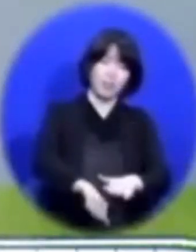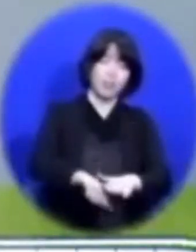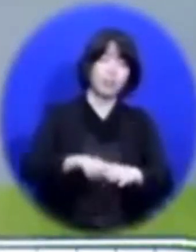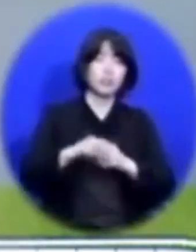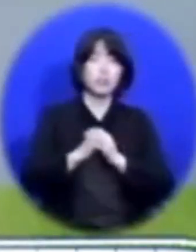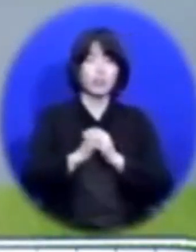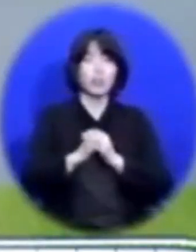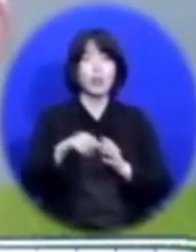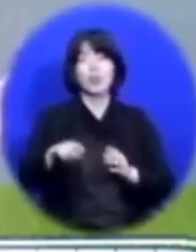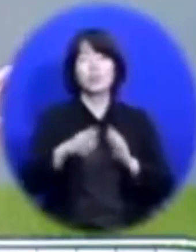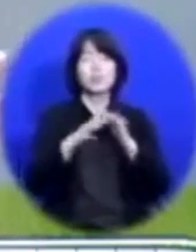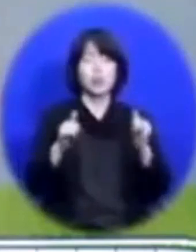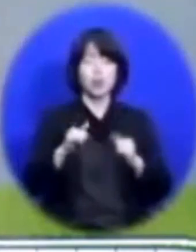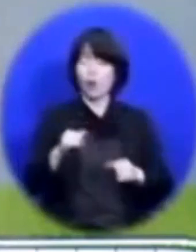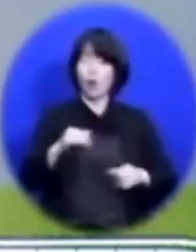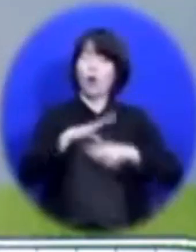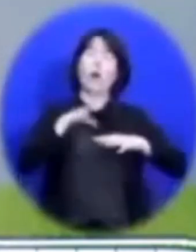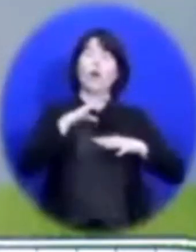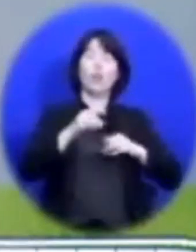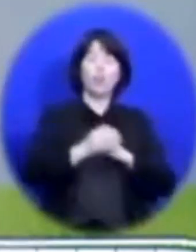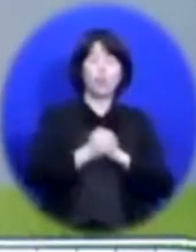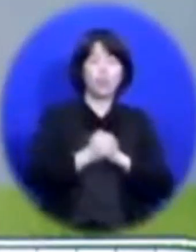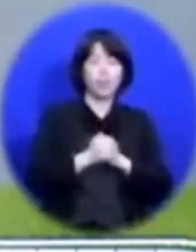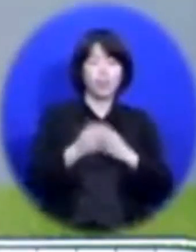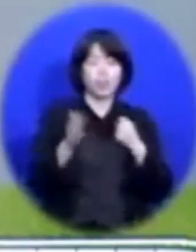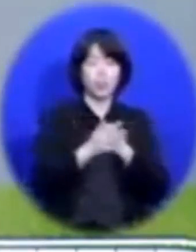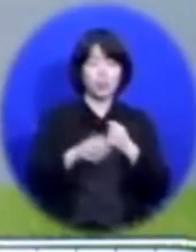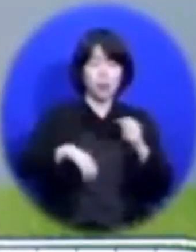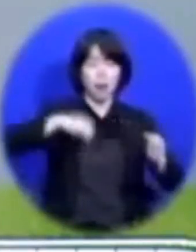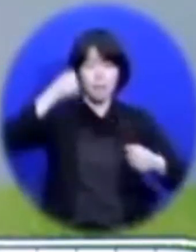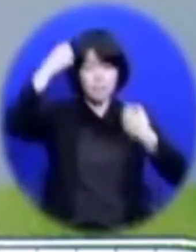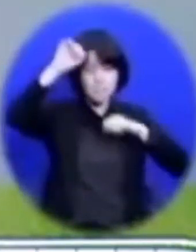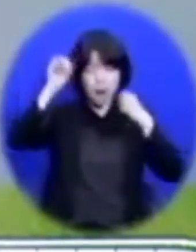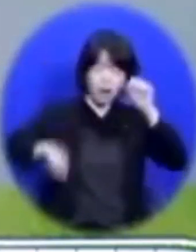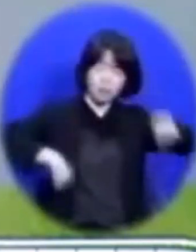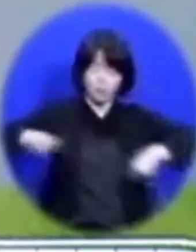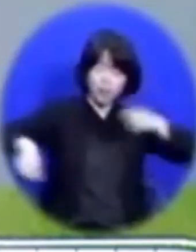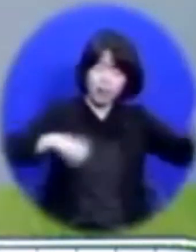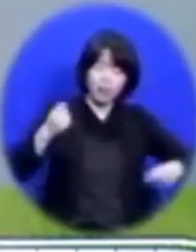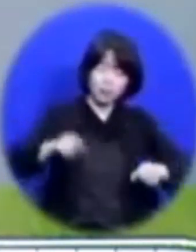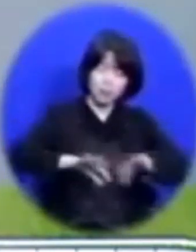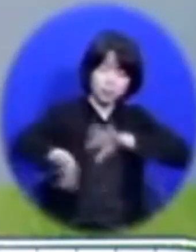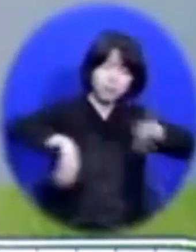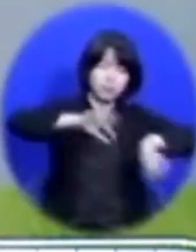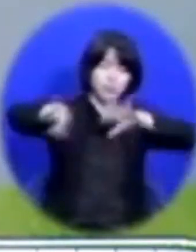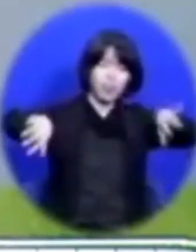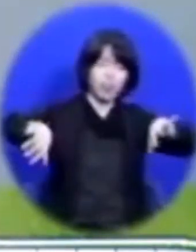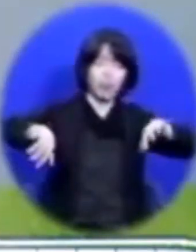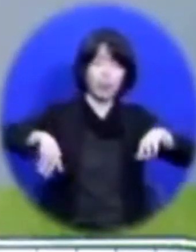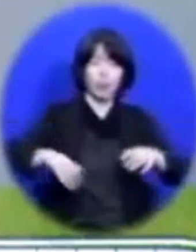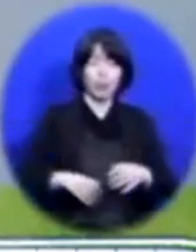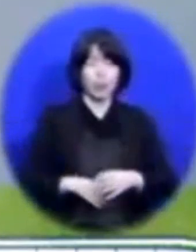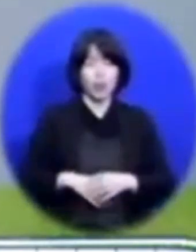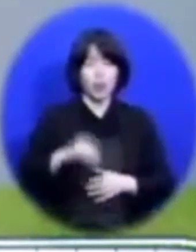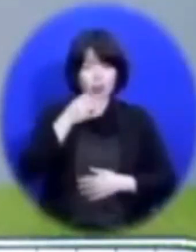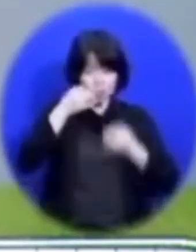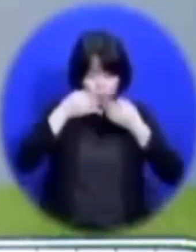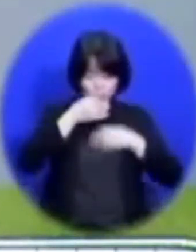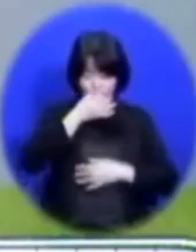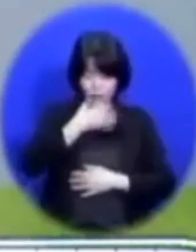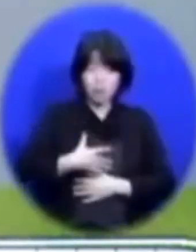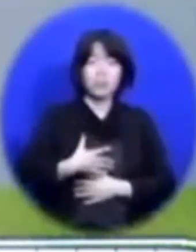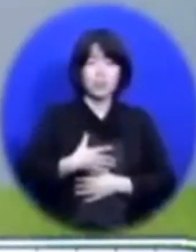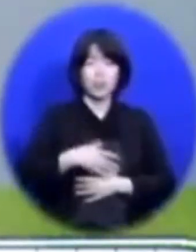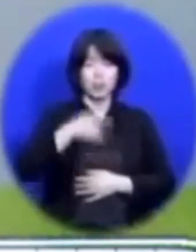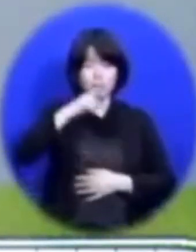그남자가얼마나겁에질렸을지상상해보세요 .그는필사적으로빠져나오려애썼고, 간신히물밖으로몸을끌어올린 후소크